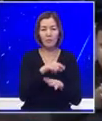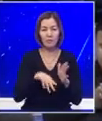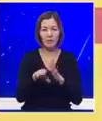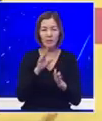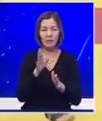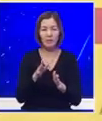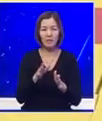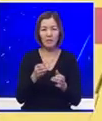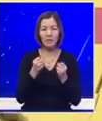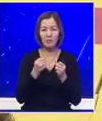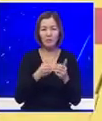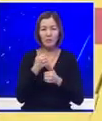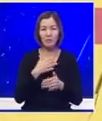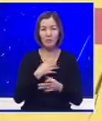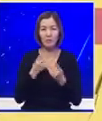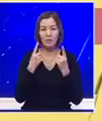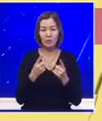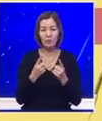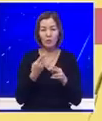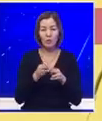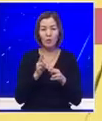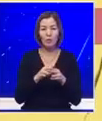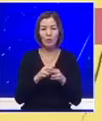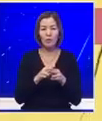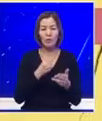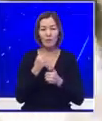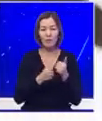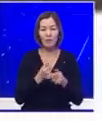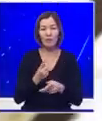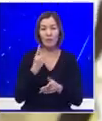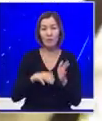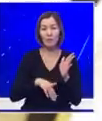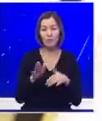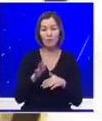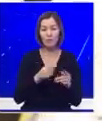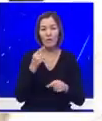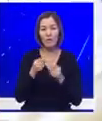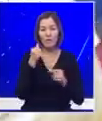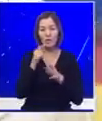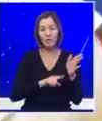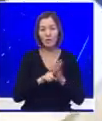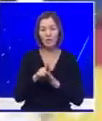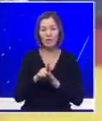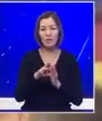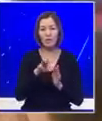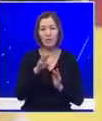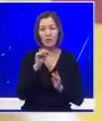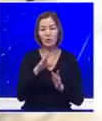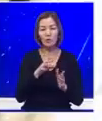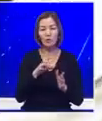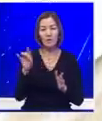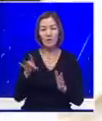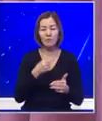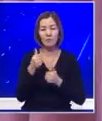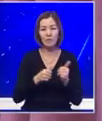айтуынша, балуандар үшін жарыстың маңызы жоғары. Өйткені осы бәсекеде шеберлігін шыңдап, келер жылдың басында Түркістанда өтетін ел біріншілігіне